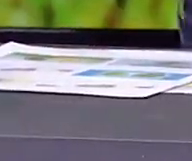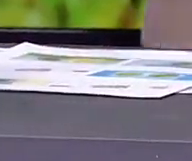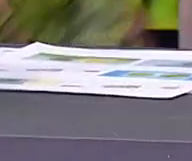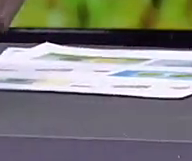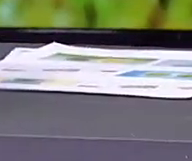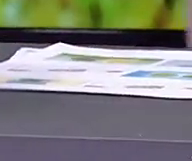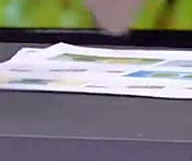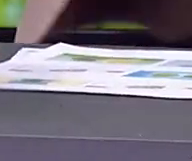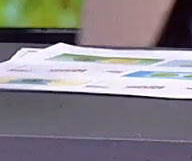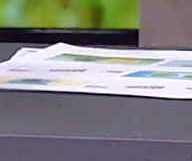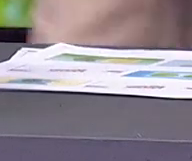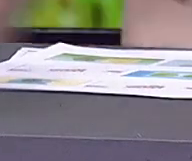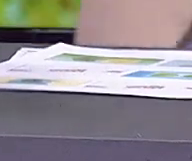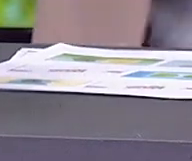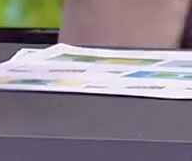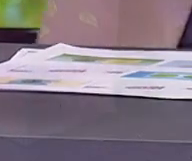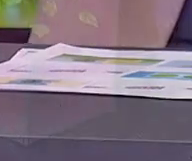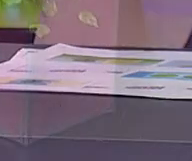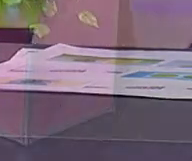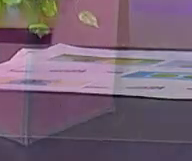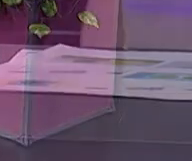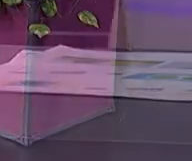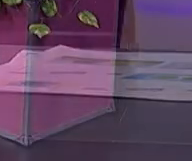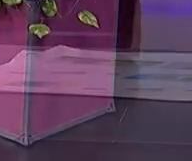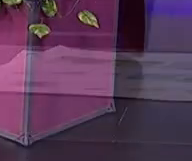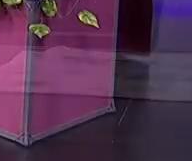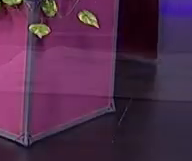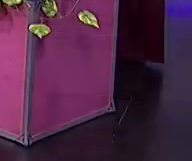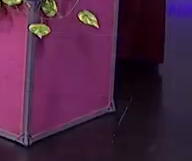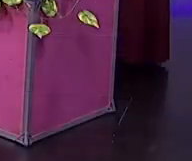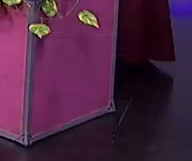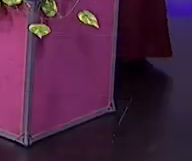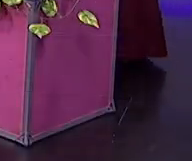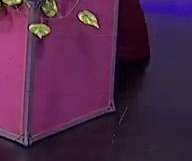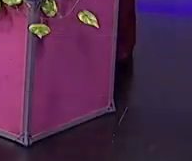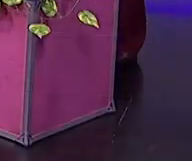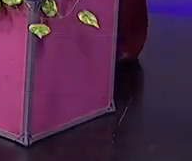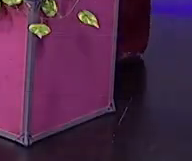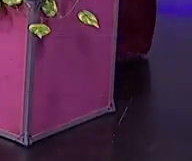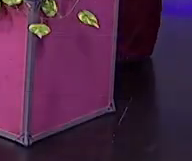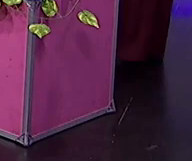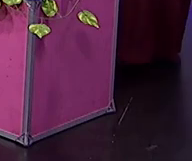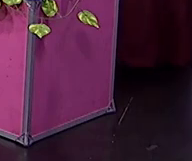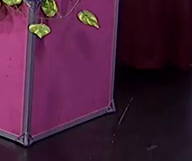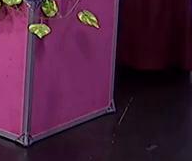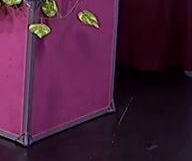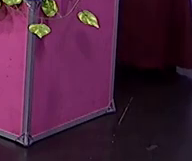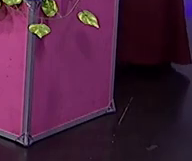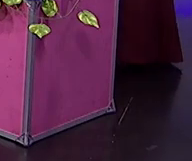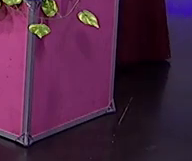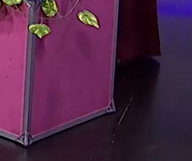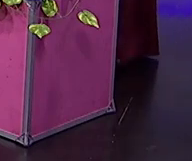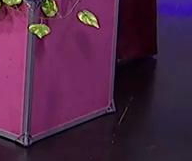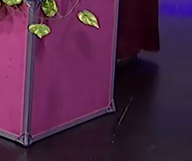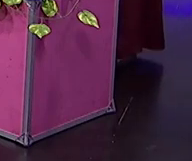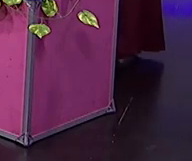Yeah. Lagi sekali. Saya sebatang. Belum masuk lagi. Belum lagi. Saya